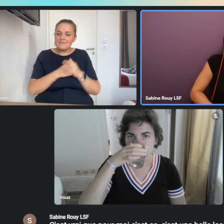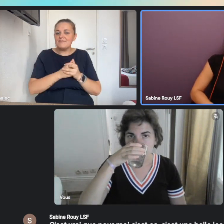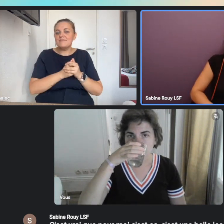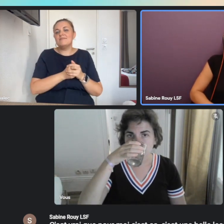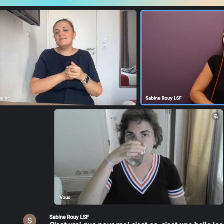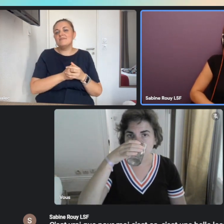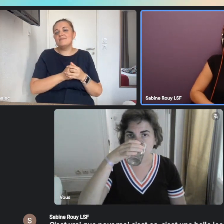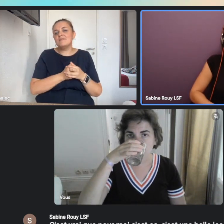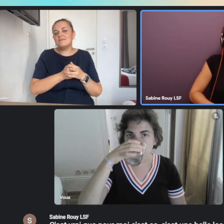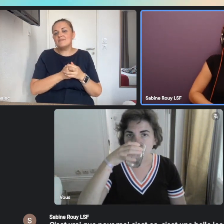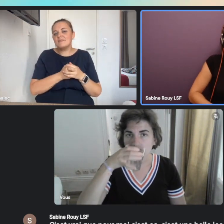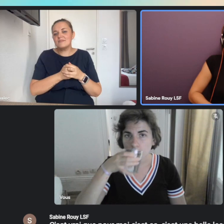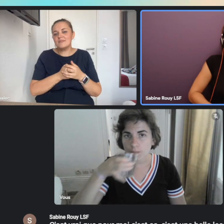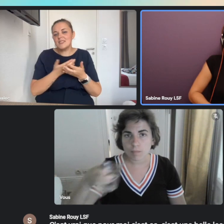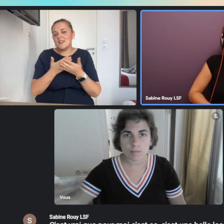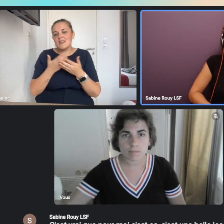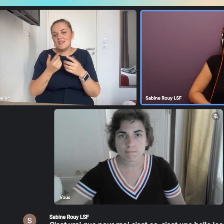soi-même